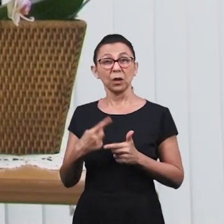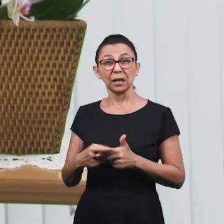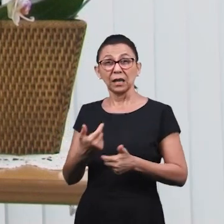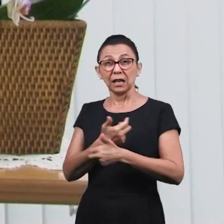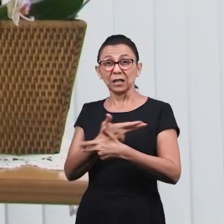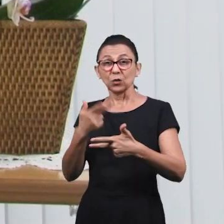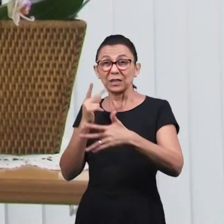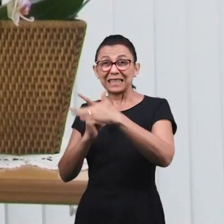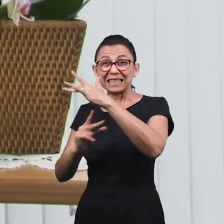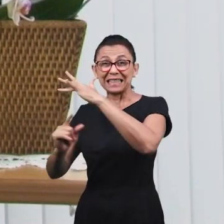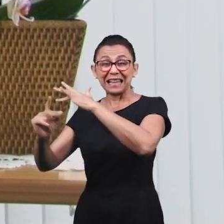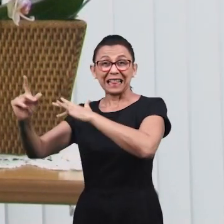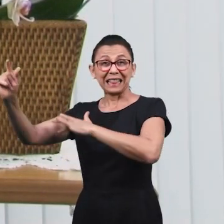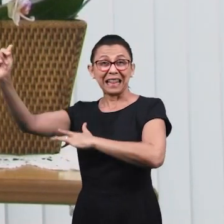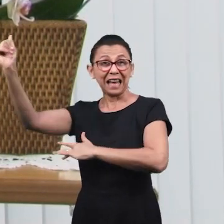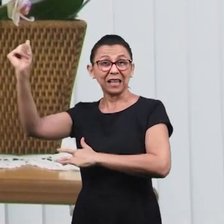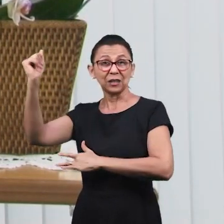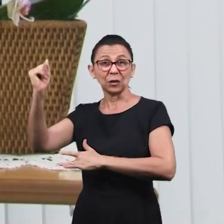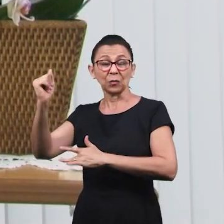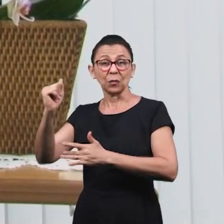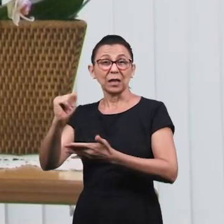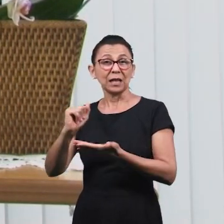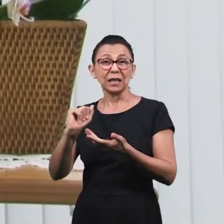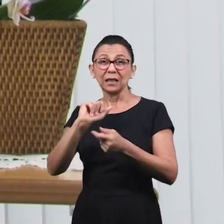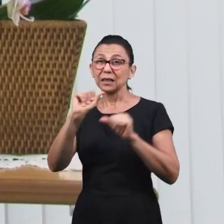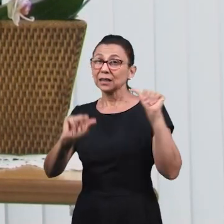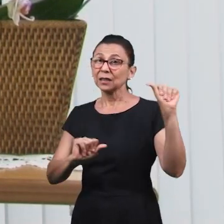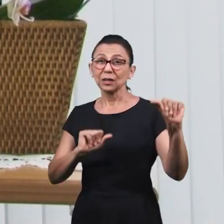purement de la raison.